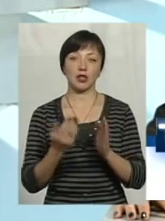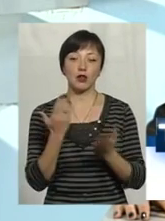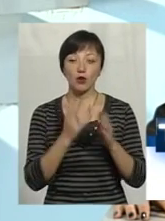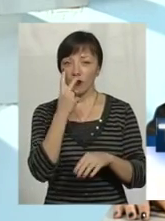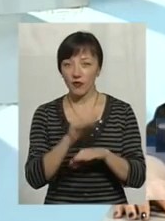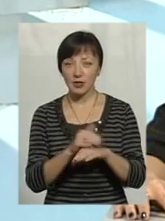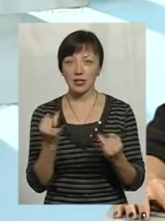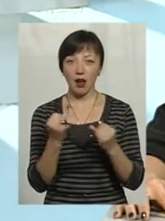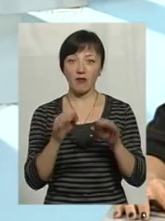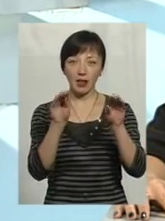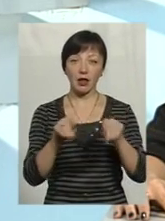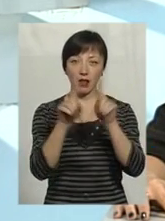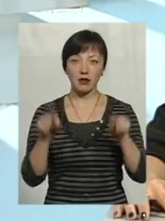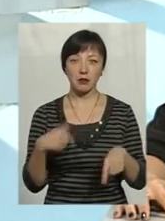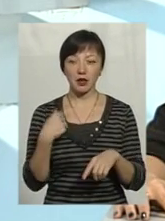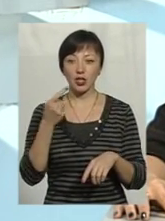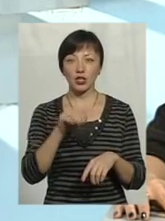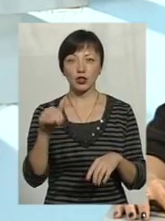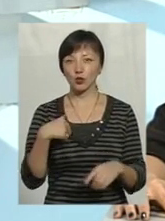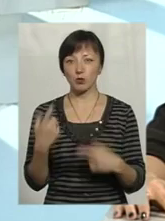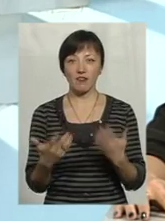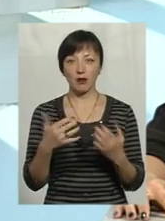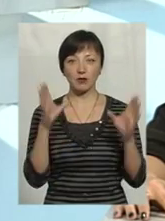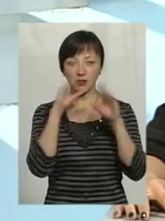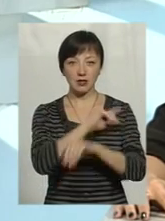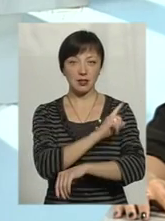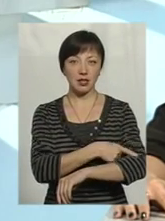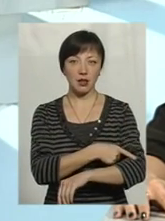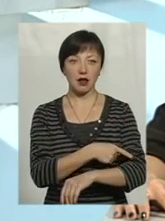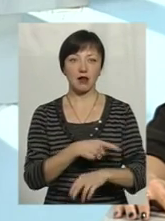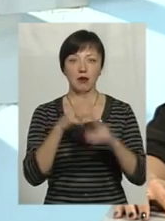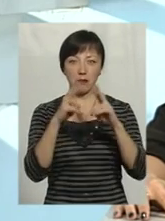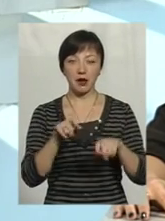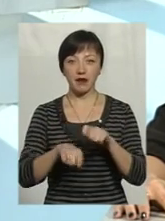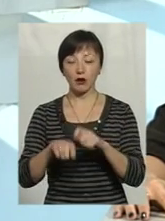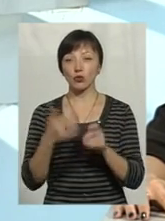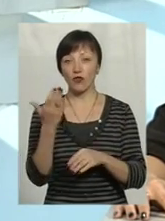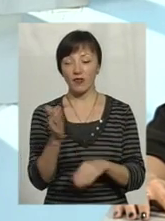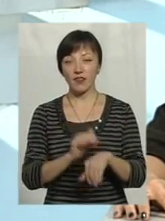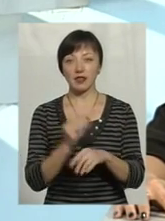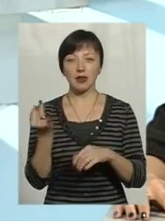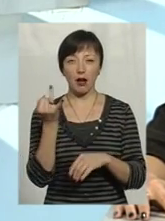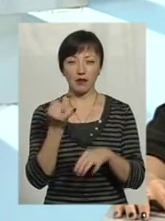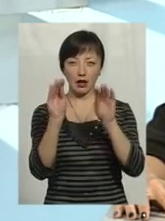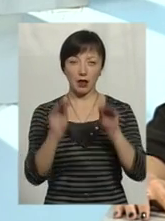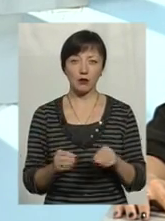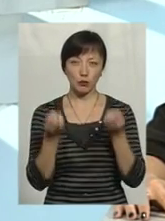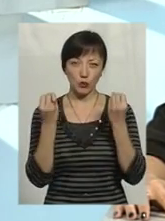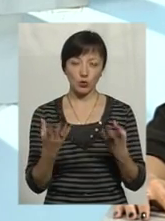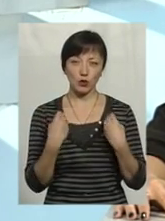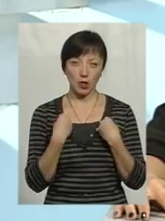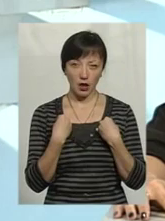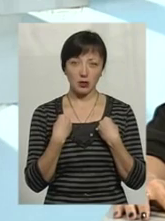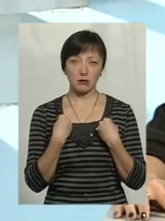цікаву декларацію, тому що ми там 1000 декларацій, я сумніваюся, що ми в силах промоніторити. Якщо ви виявили цікаву декларацію, просто дайте